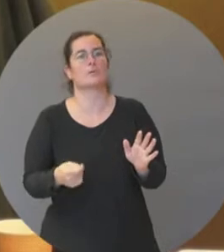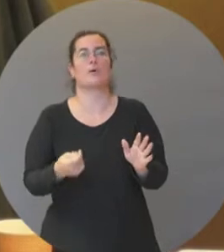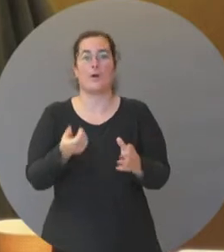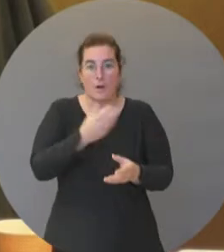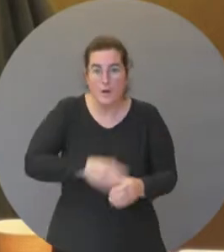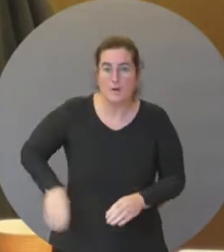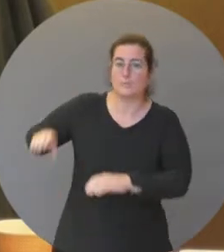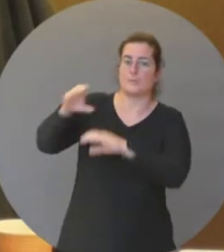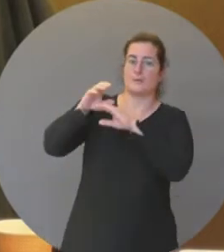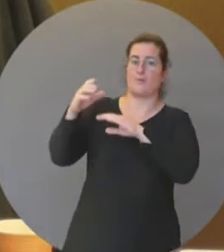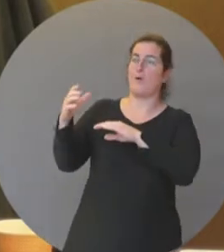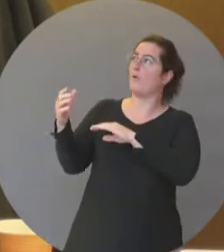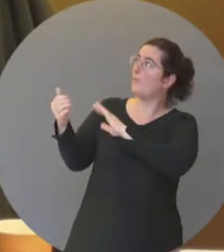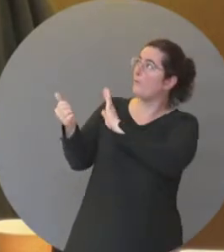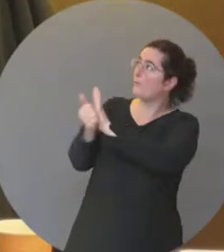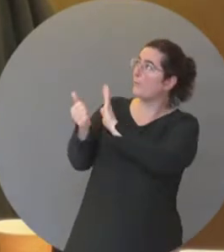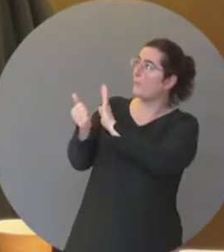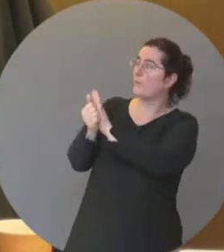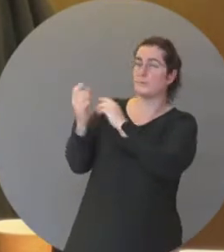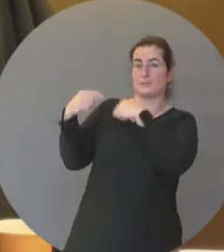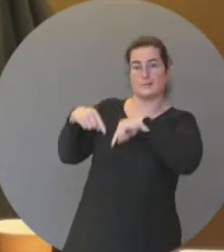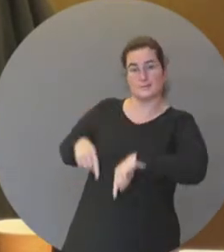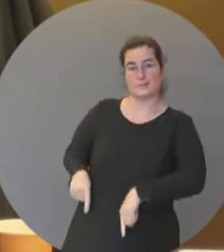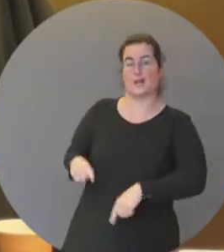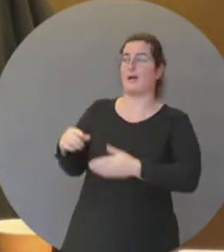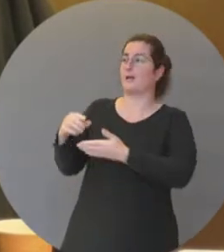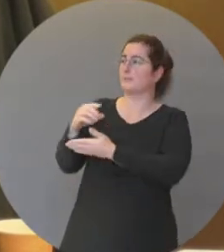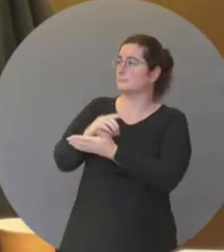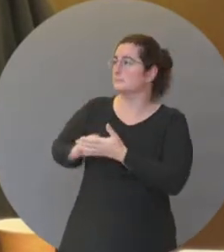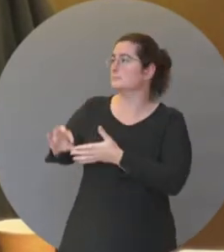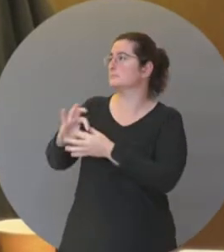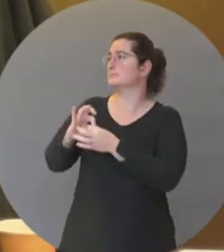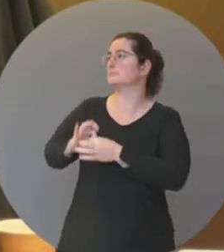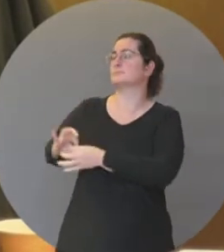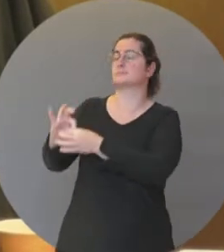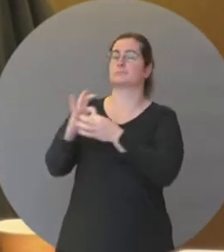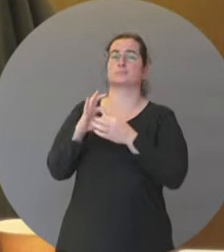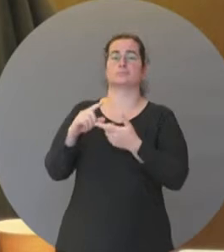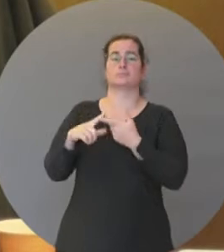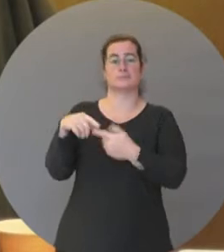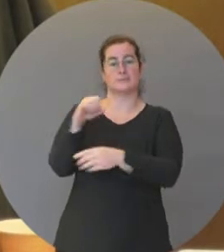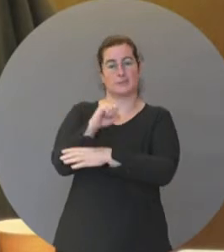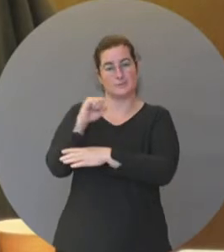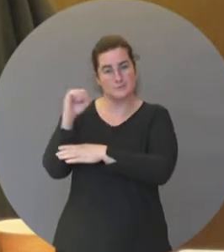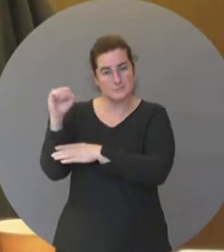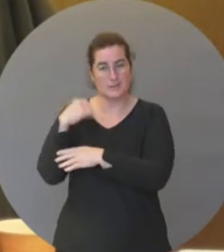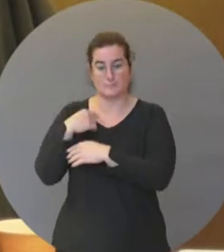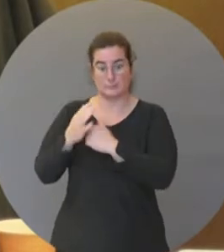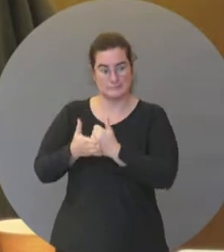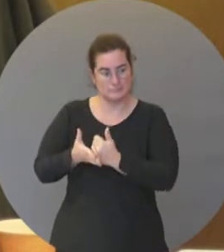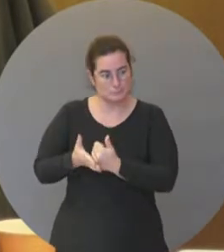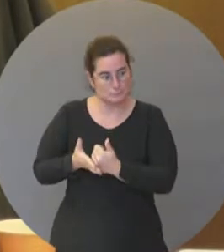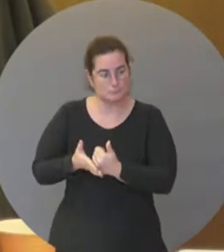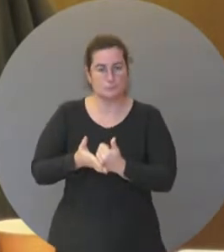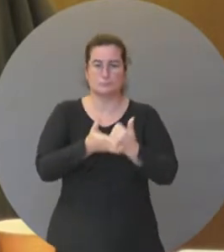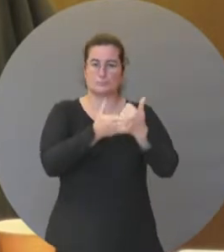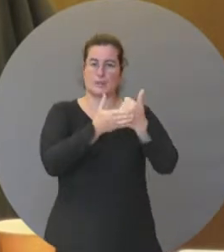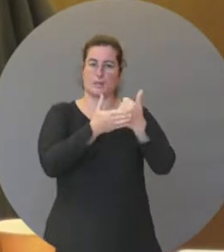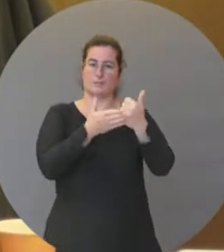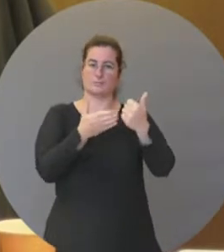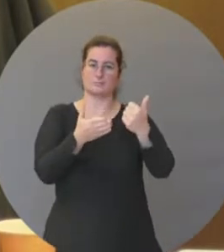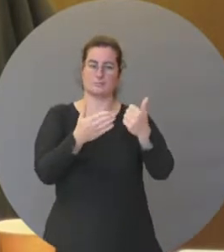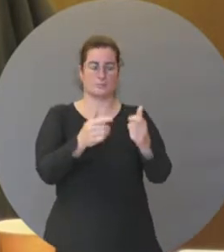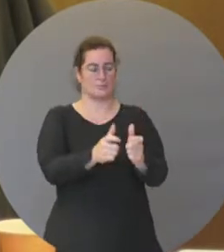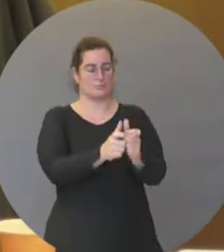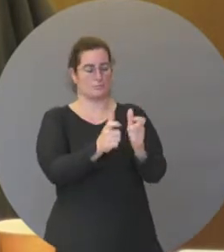l'État et des collectivités territor signal de l'Assurance Maladie pour soutenir une structure